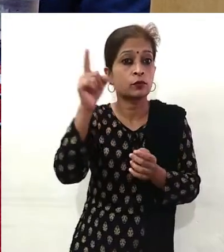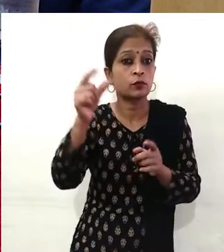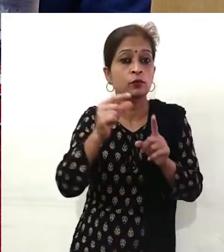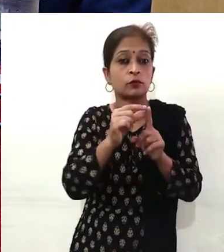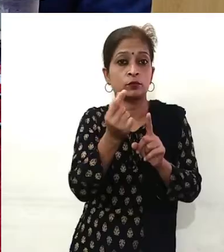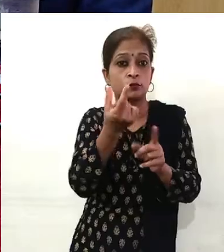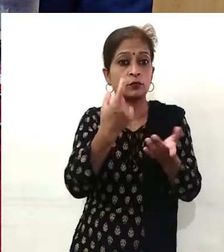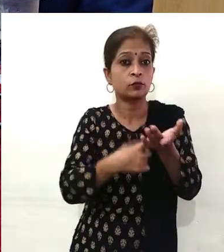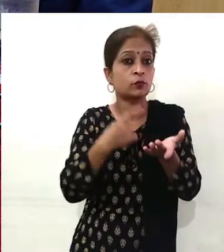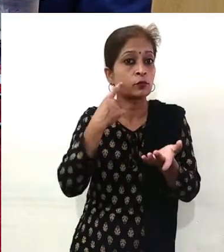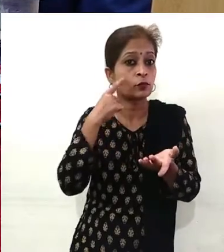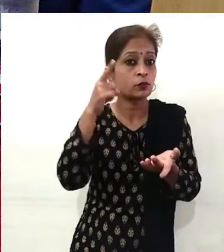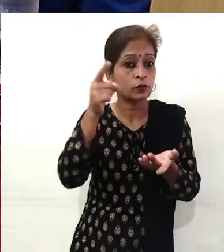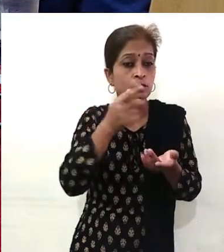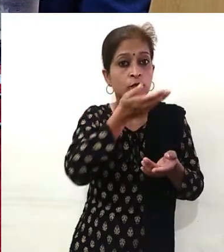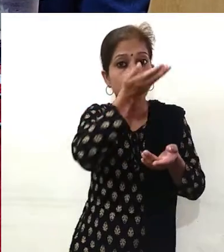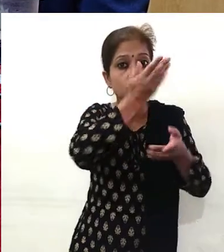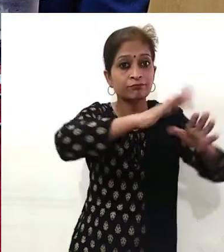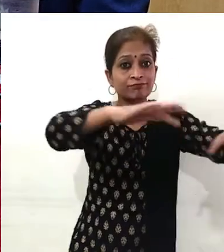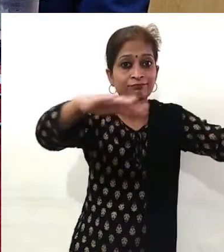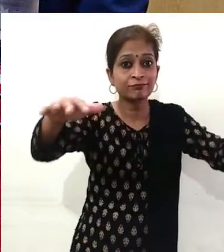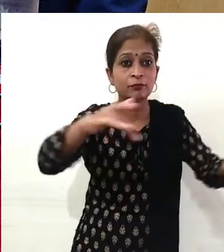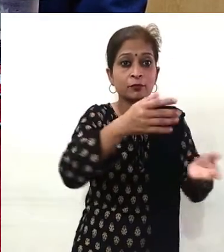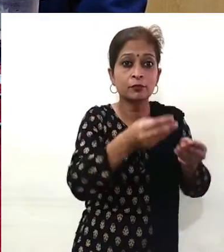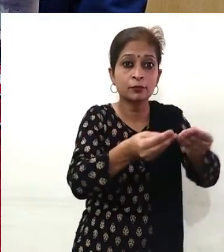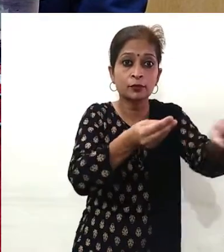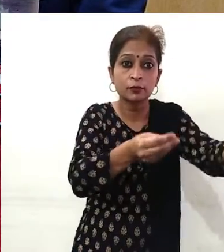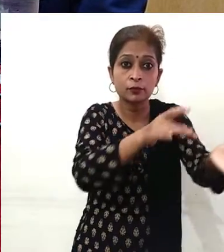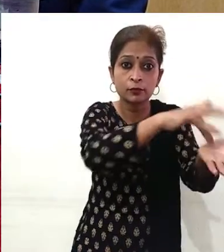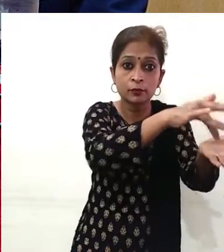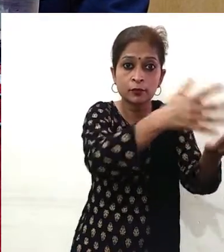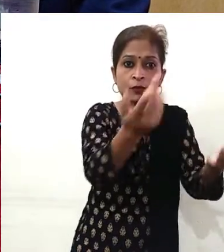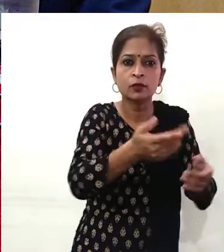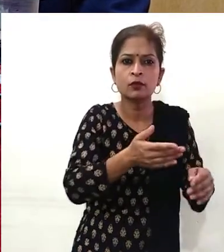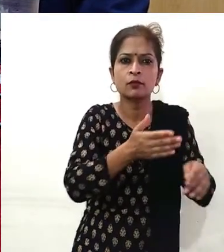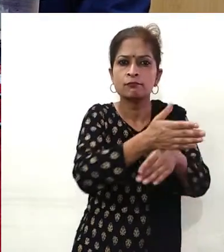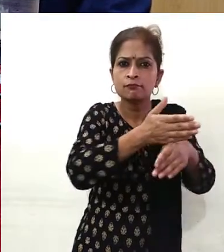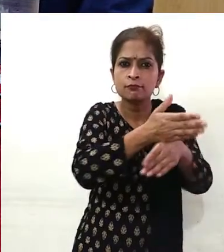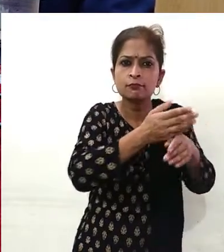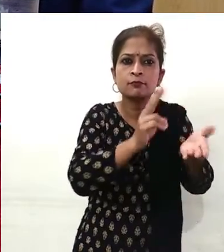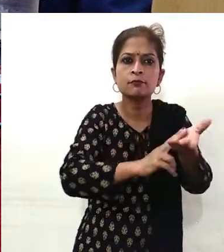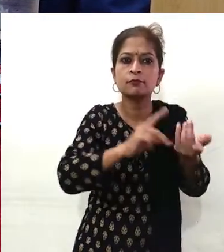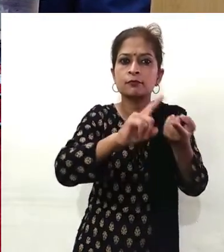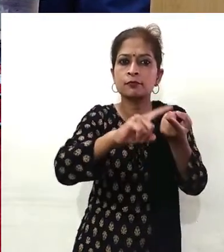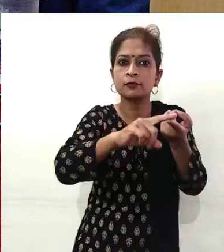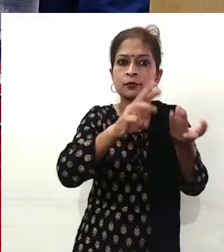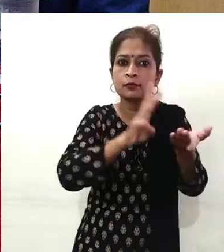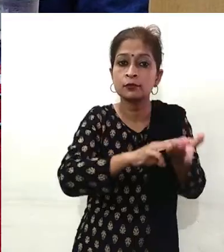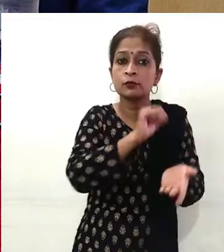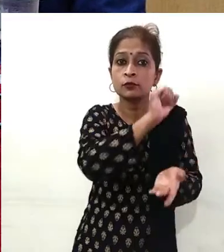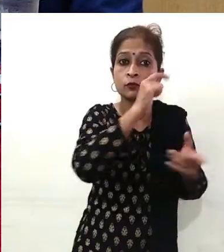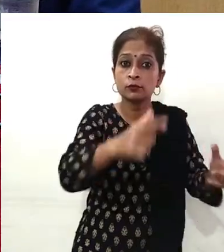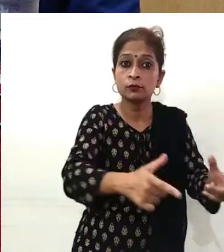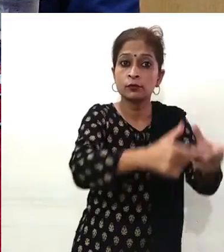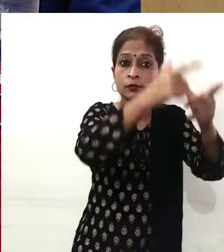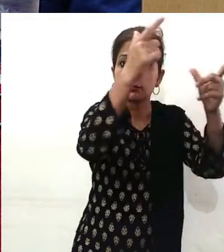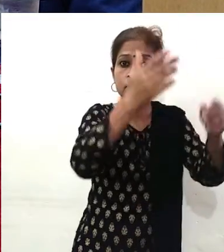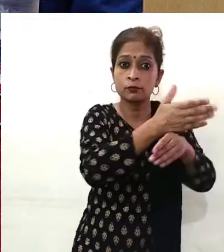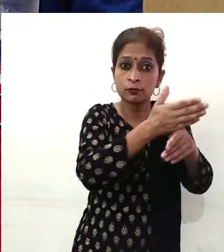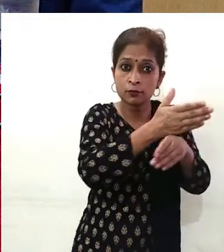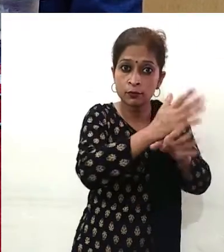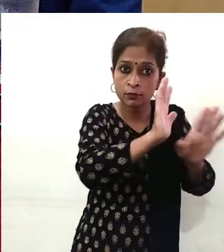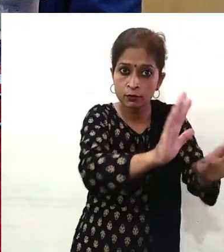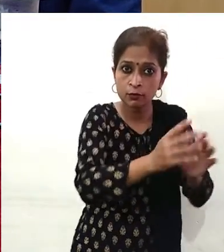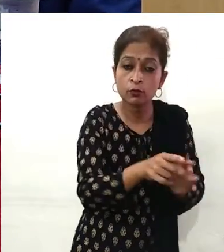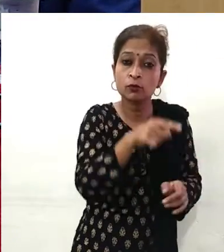समुंदर के तट पर एक विशाल नीम के लकड़ी का टुकड़ा आकर टिका है। वो वही लकड़ी